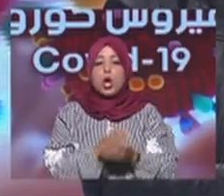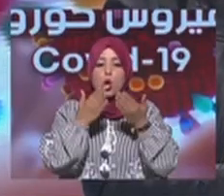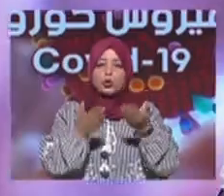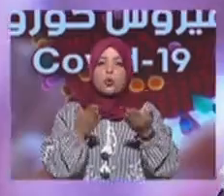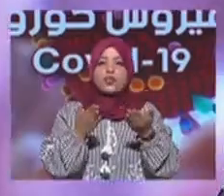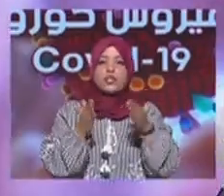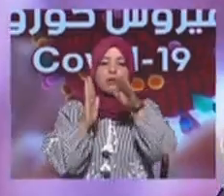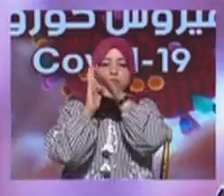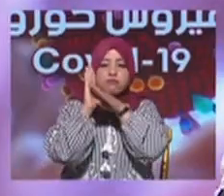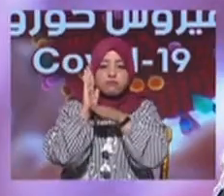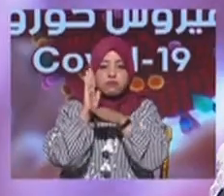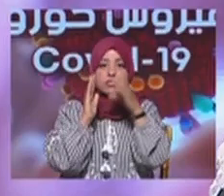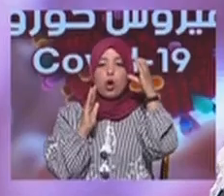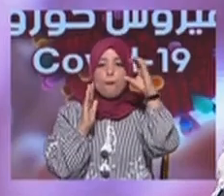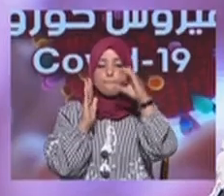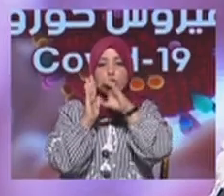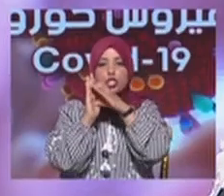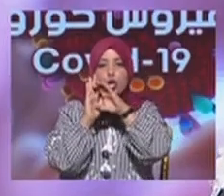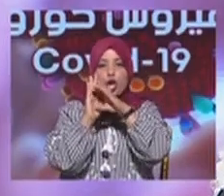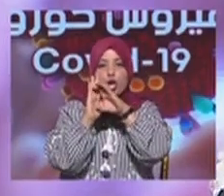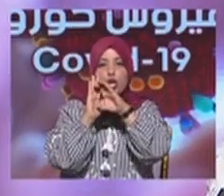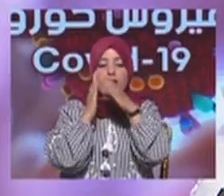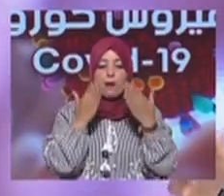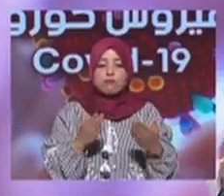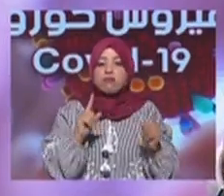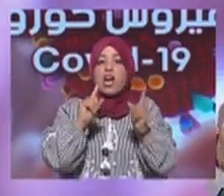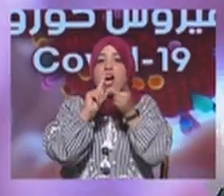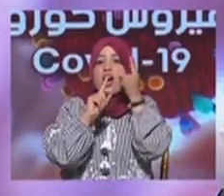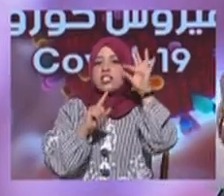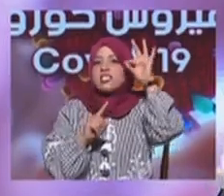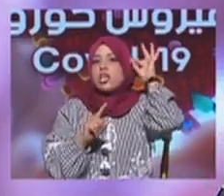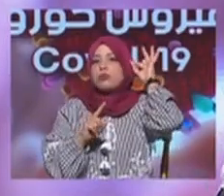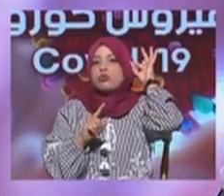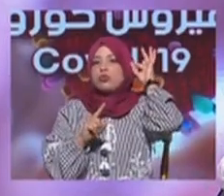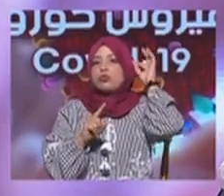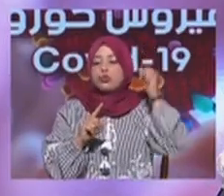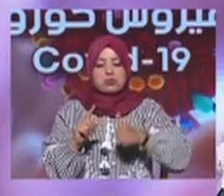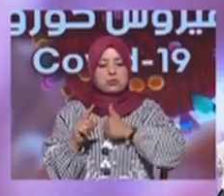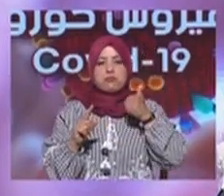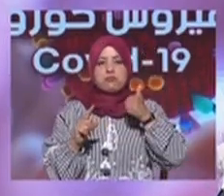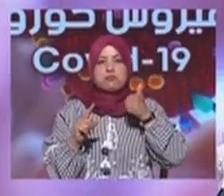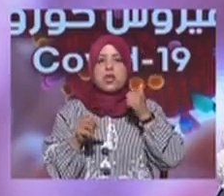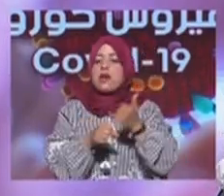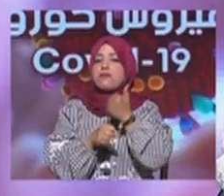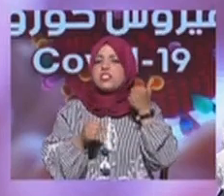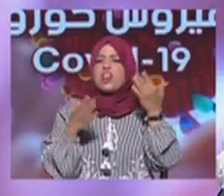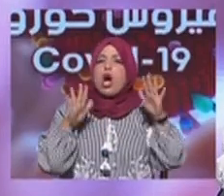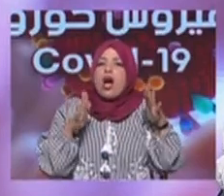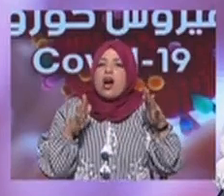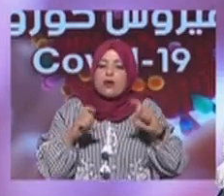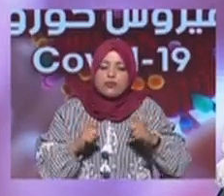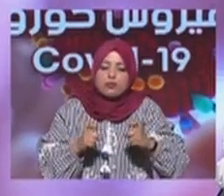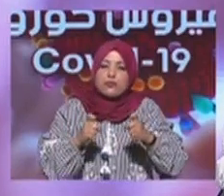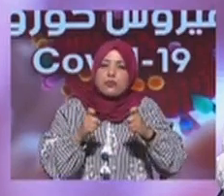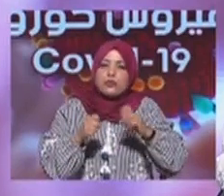بروتوكول خاص بنا نحن وخاص بالدوله التونسيه. انا ياسر متفائله باولادنا، ونحس روحي قويه بهم، لكن خايفه من الفيروس كيما الناس